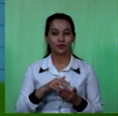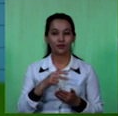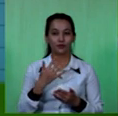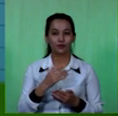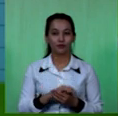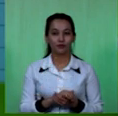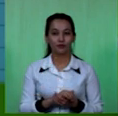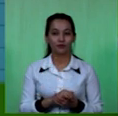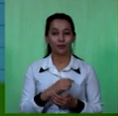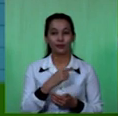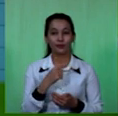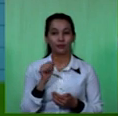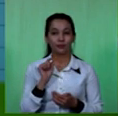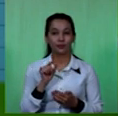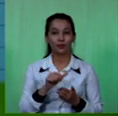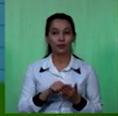1835 dan